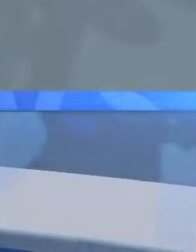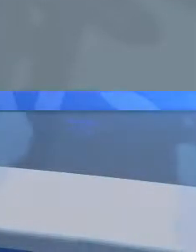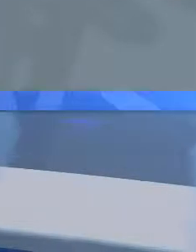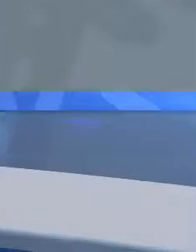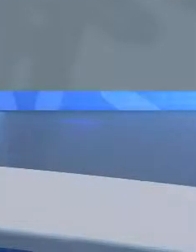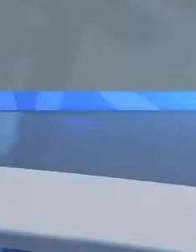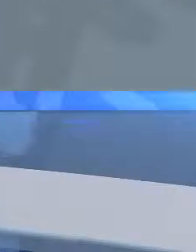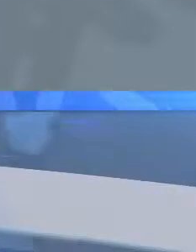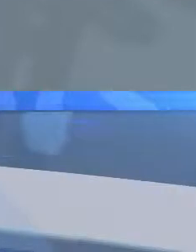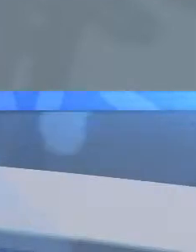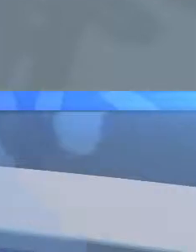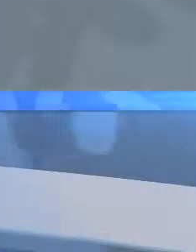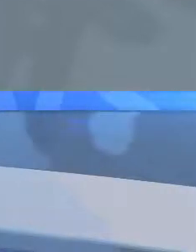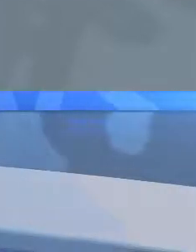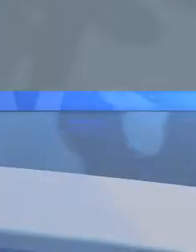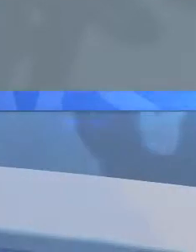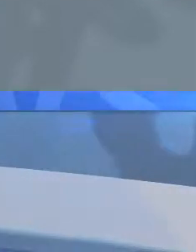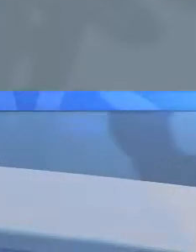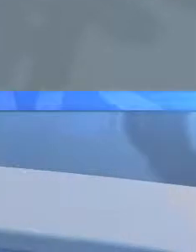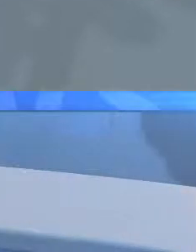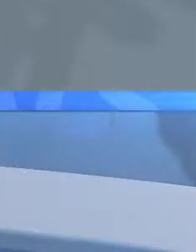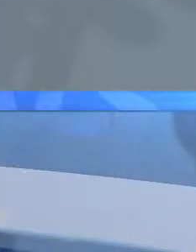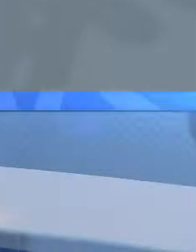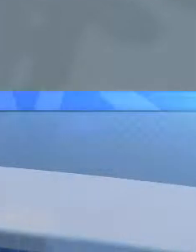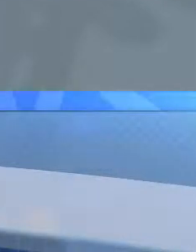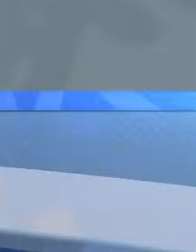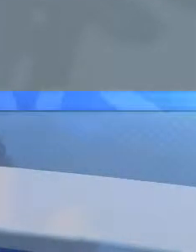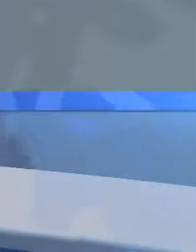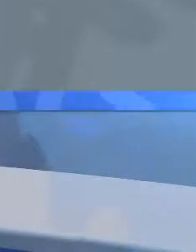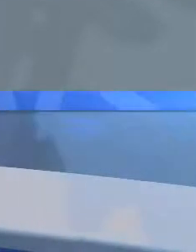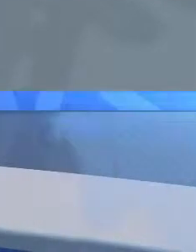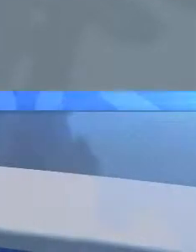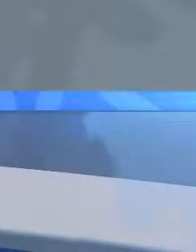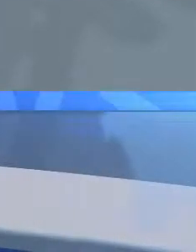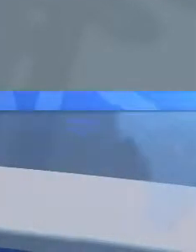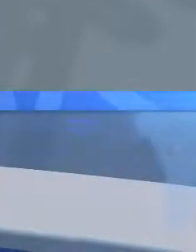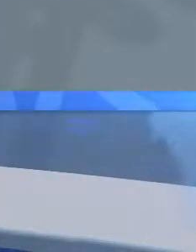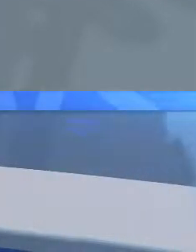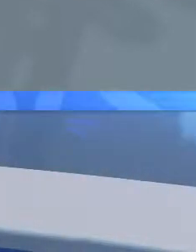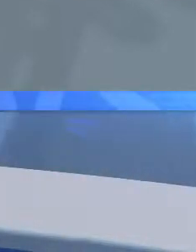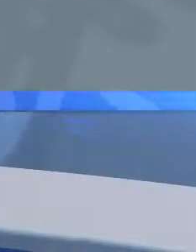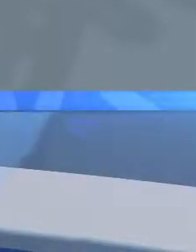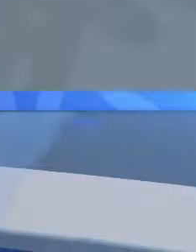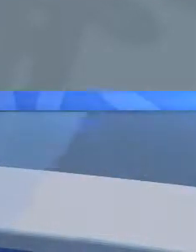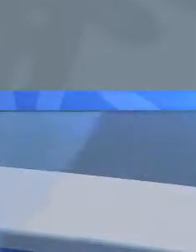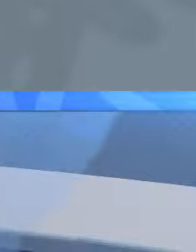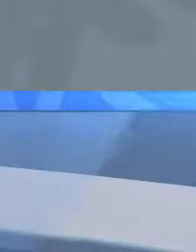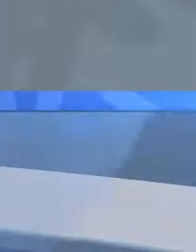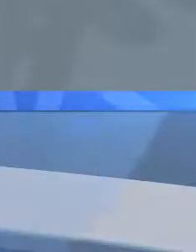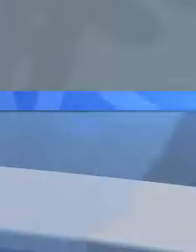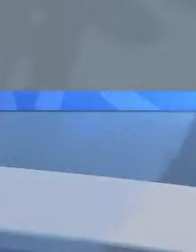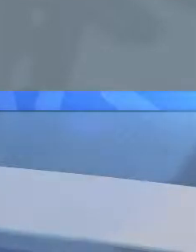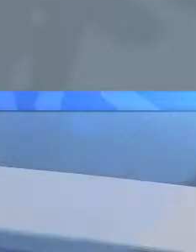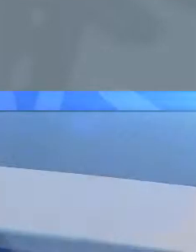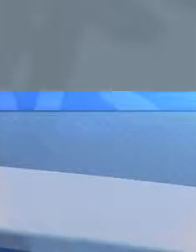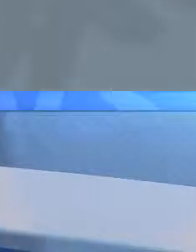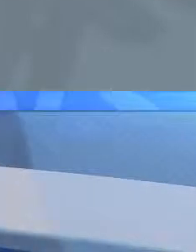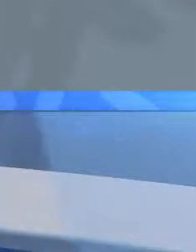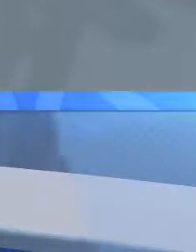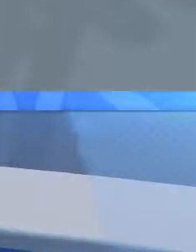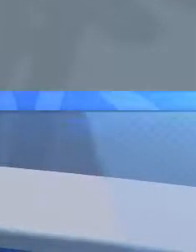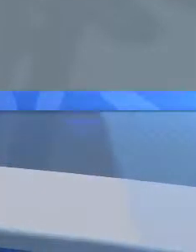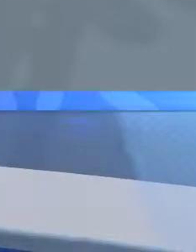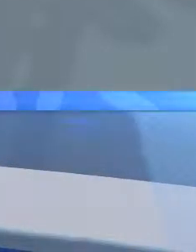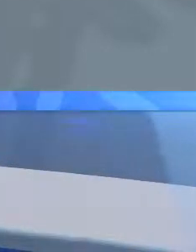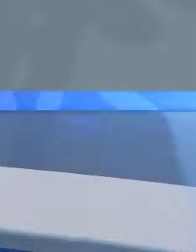구로구에서 청년들이 미래에 대한 꿈을 키워나갈 수 있도록 새로운 공간을 마련했는데요. 클리닉과 특강 등 다양한 프로그램이